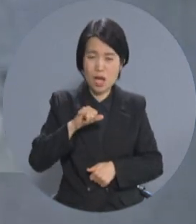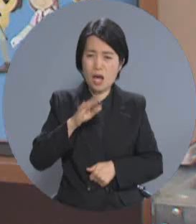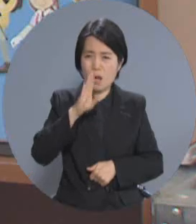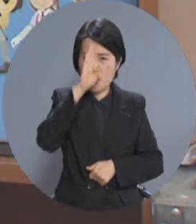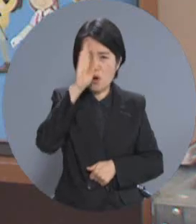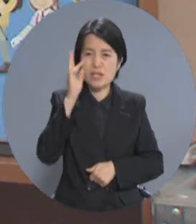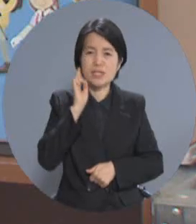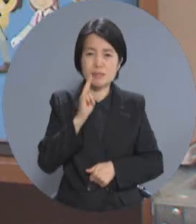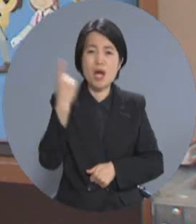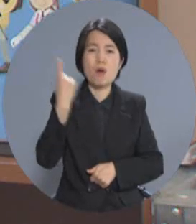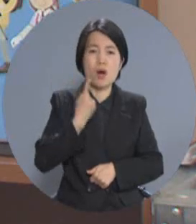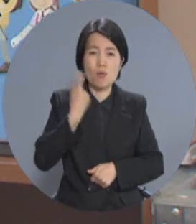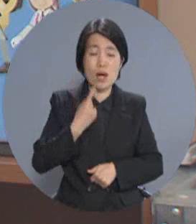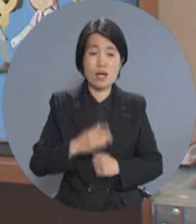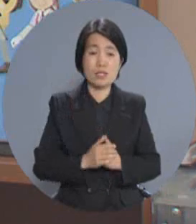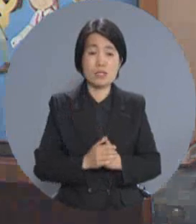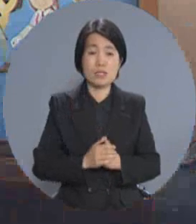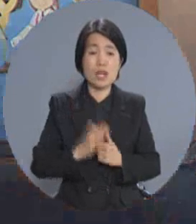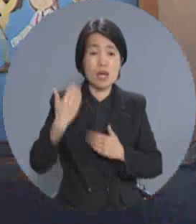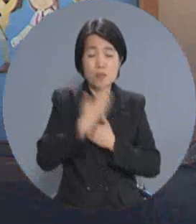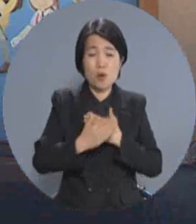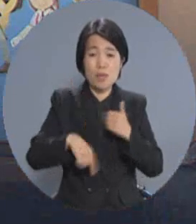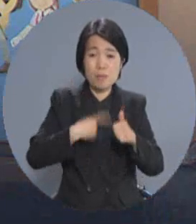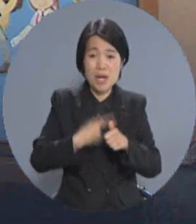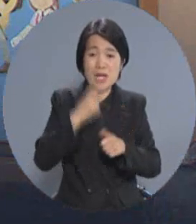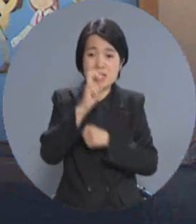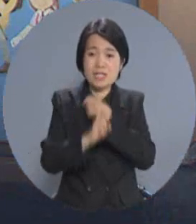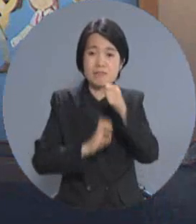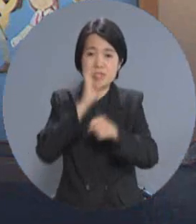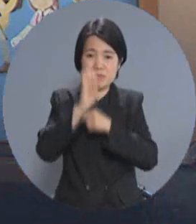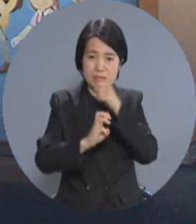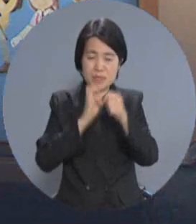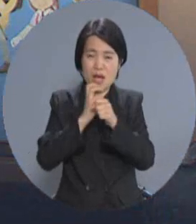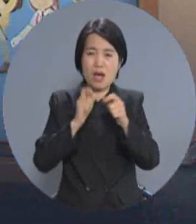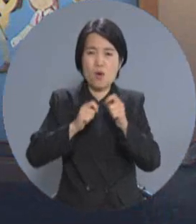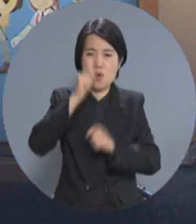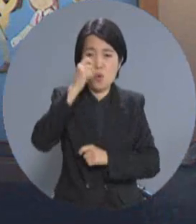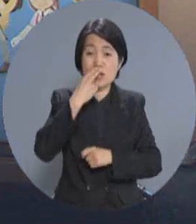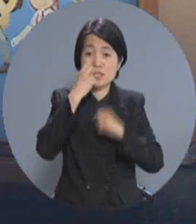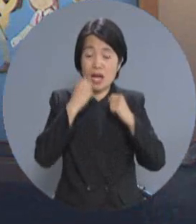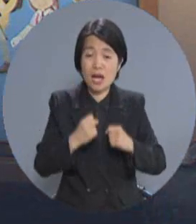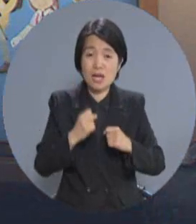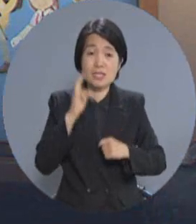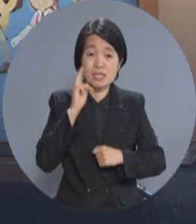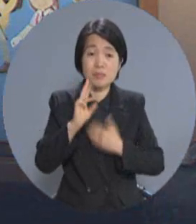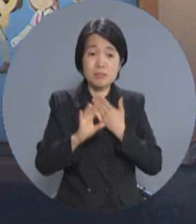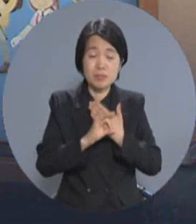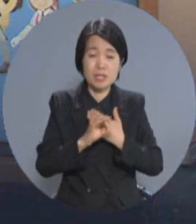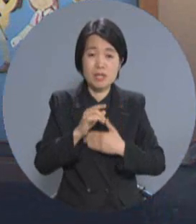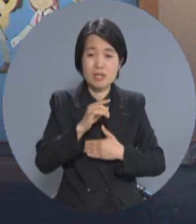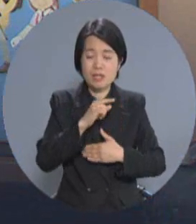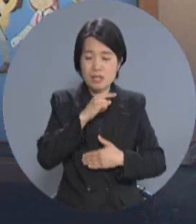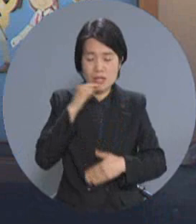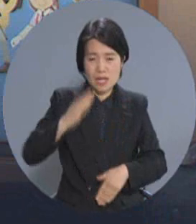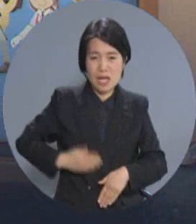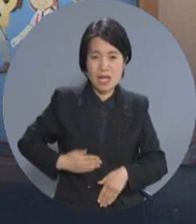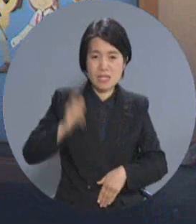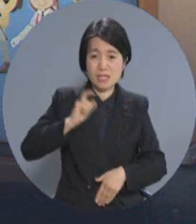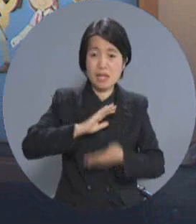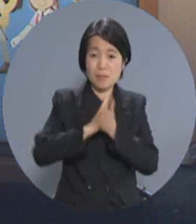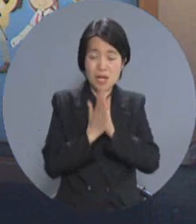겁니다 인체에 20년에서 30년 동안 오랜 기간 생존할 수도 있고 심할 경우에는 간경변이나